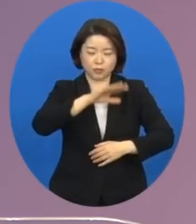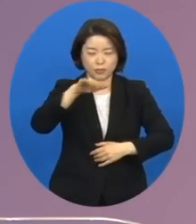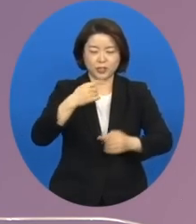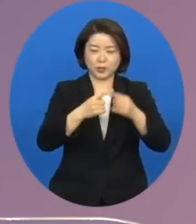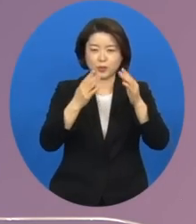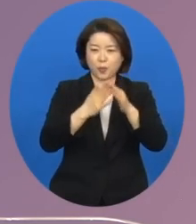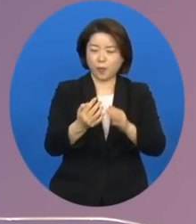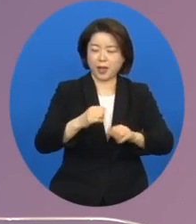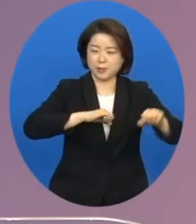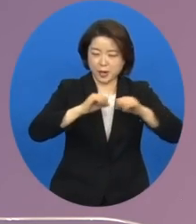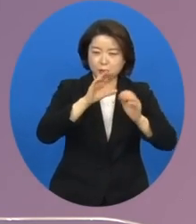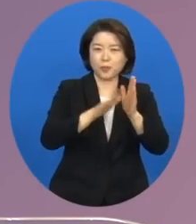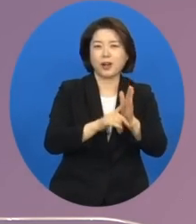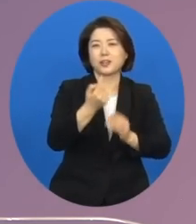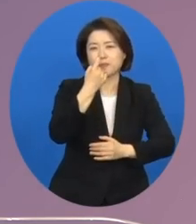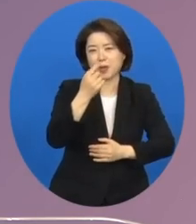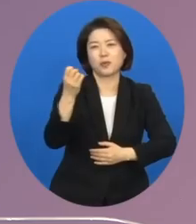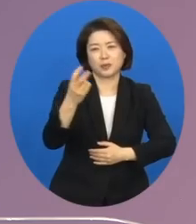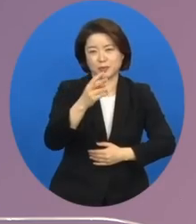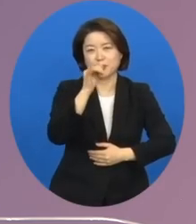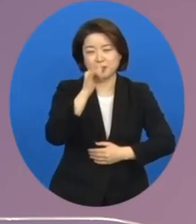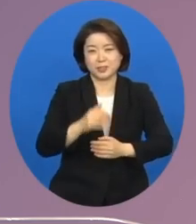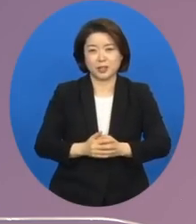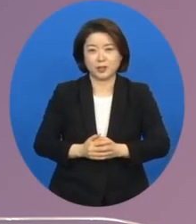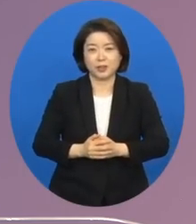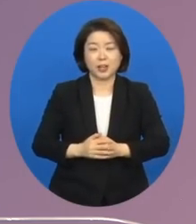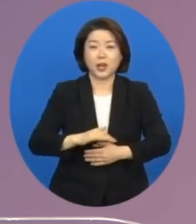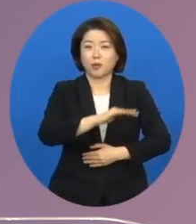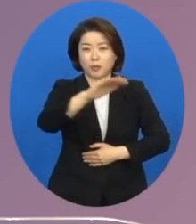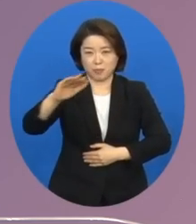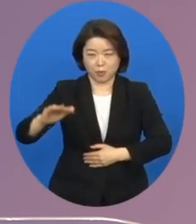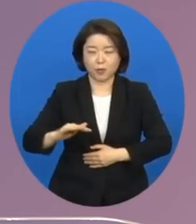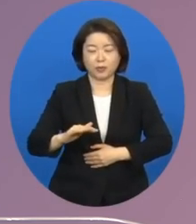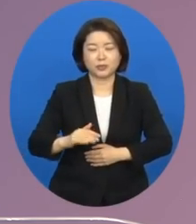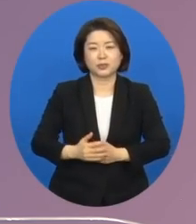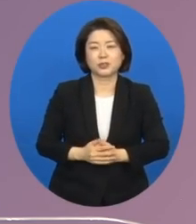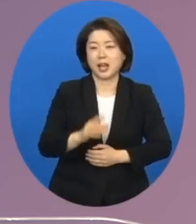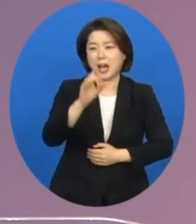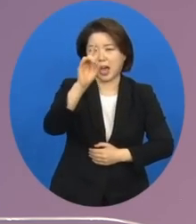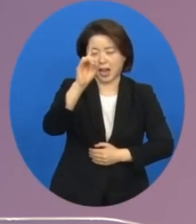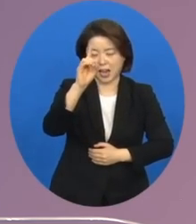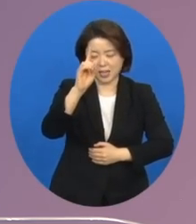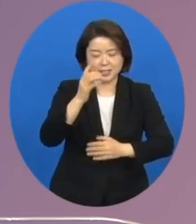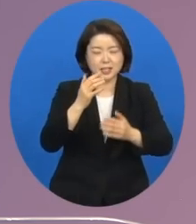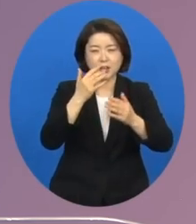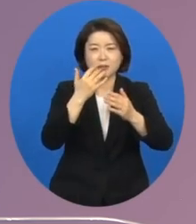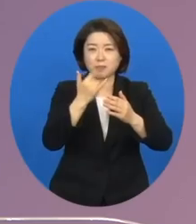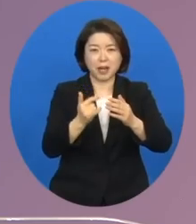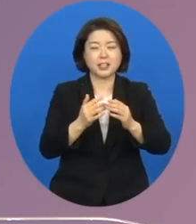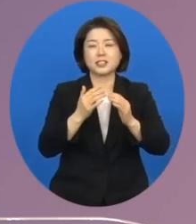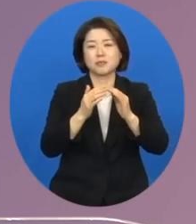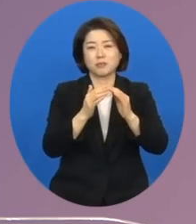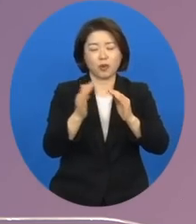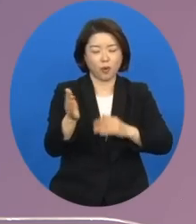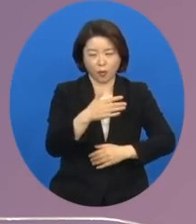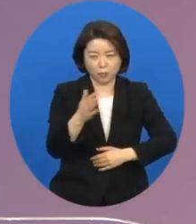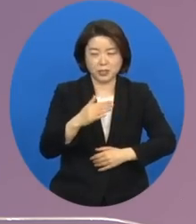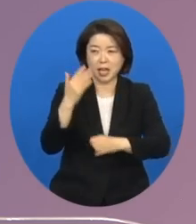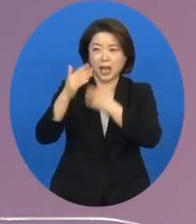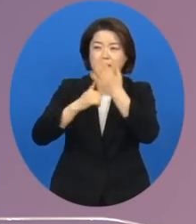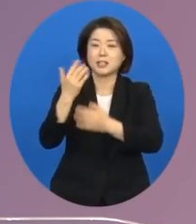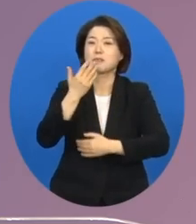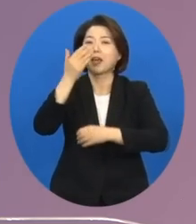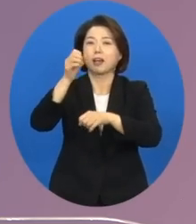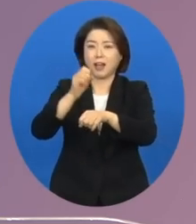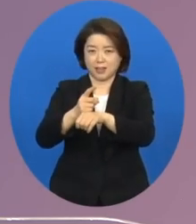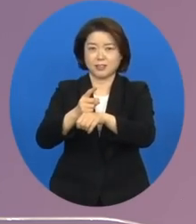있었는데 그것은 다름 아니라 우리 모두가 한 사람도 빠짐없이 하나님의 가능성이라는